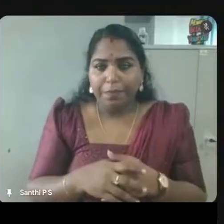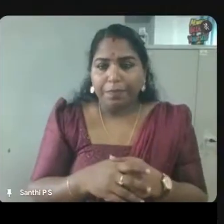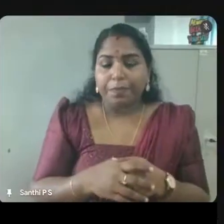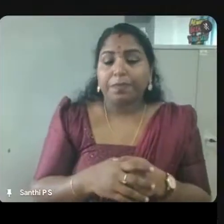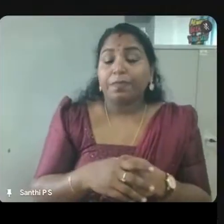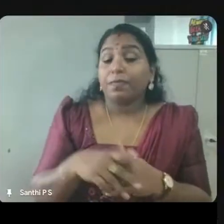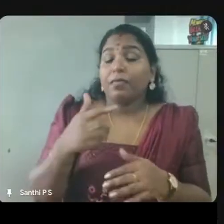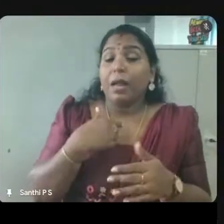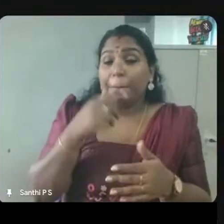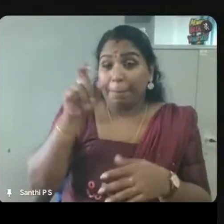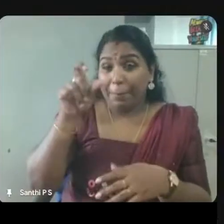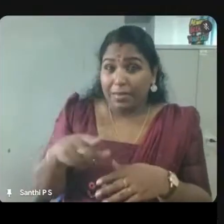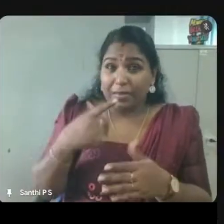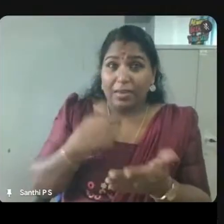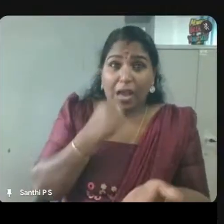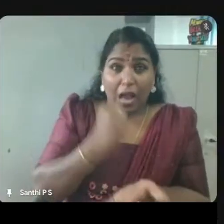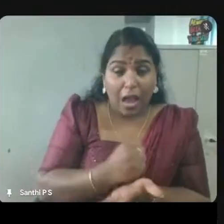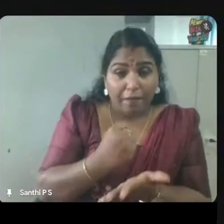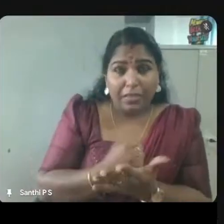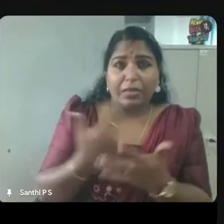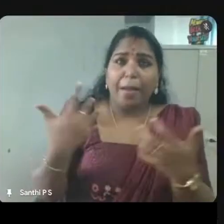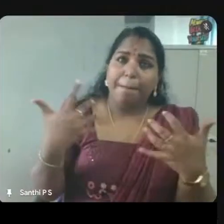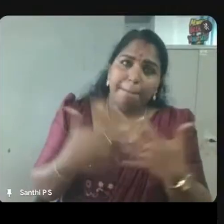നമ്മളത് പറഞ്ഞു തരുന്നത്.